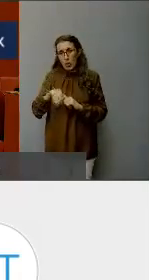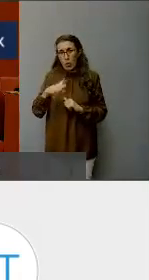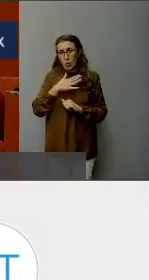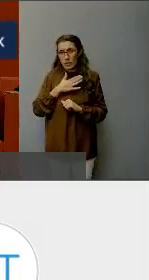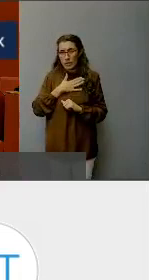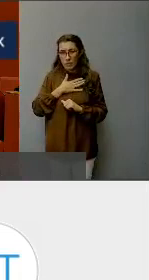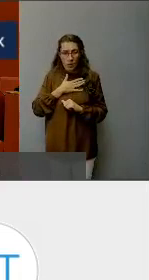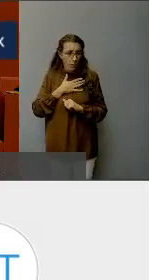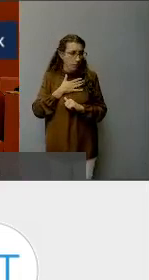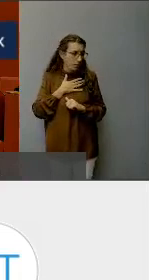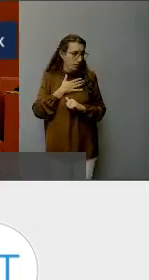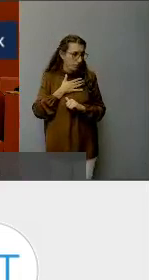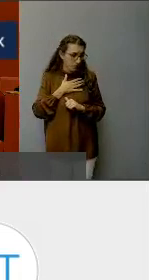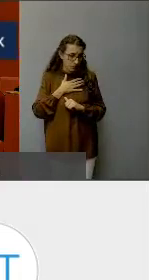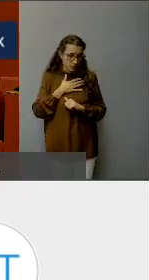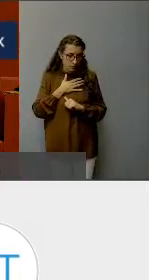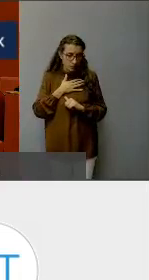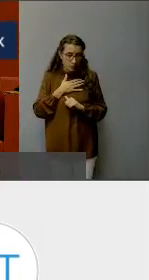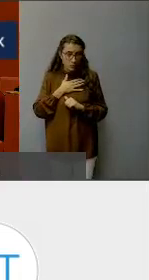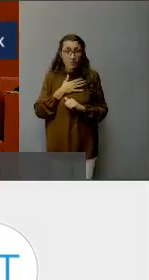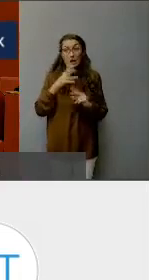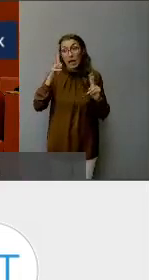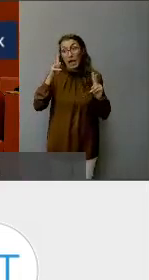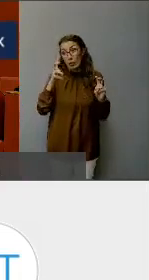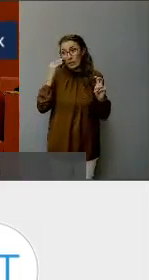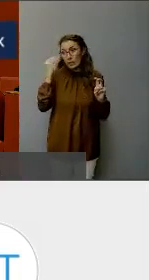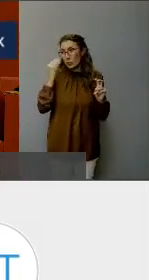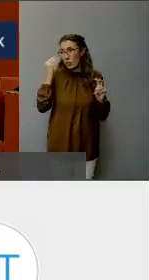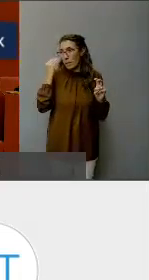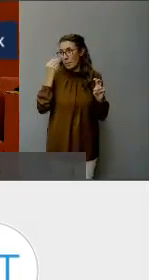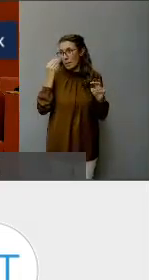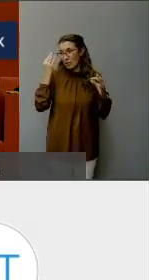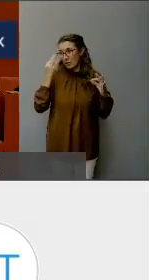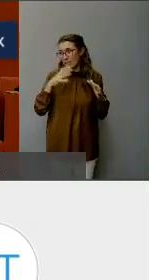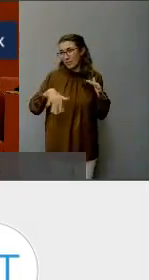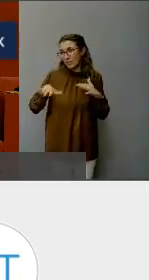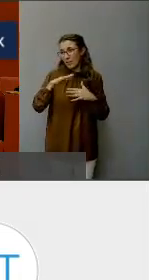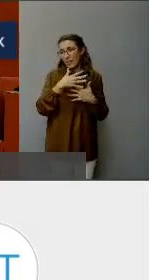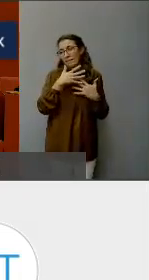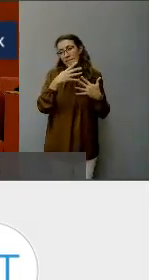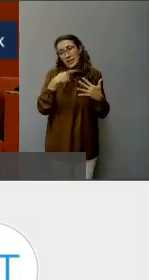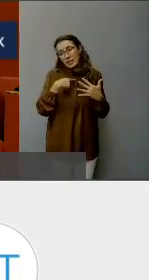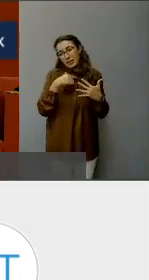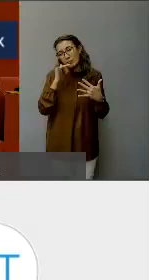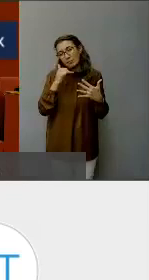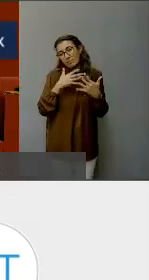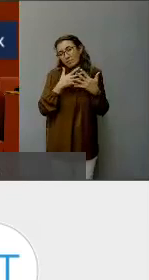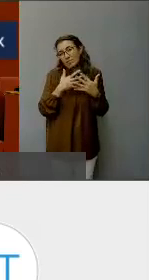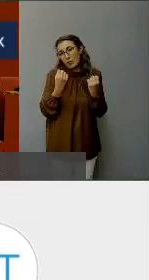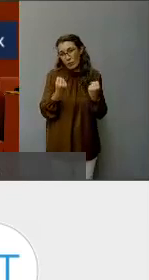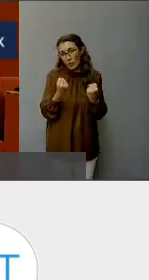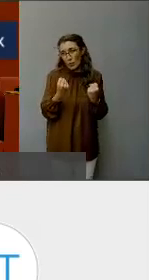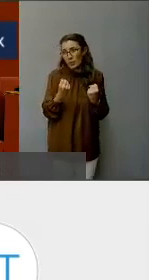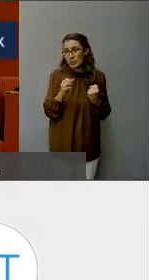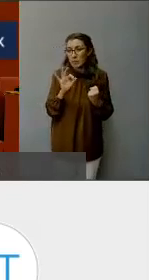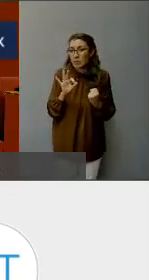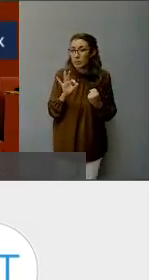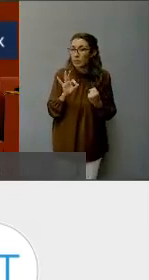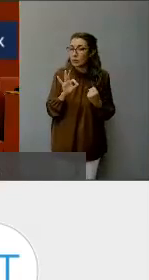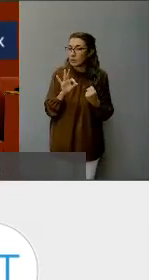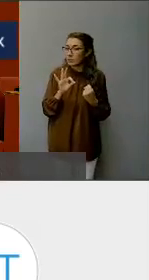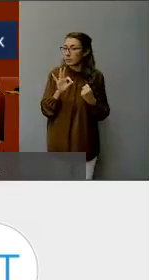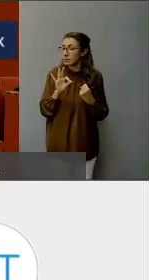riferito a un tema che credo sia chiaro a tutti sicuramente a me in particolare che riferito a il